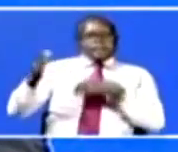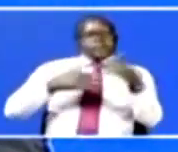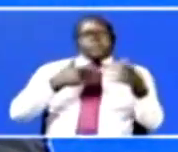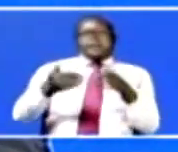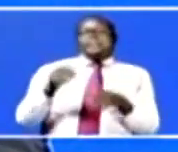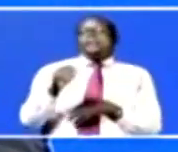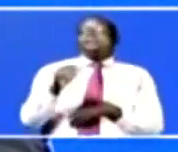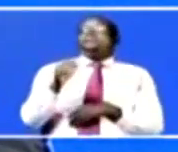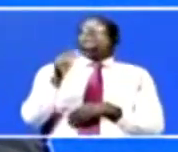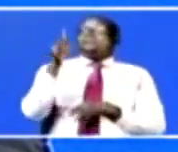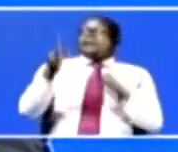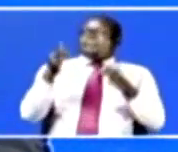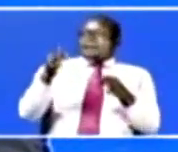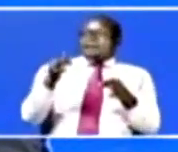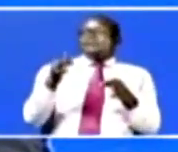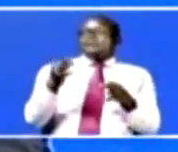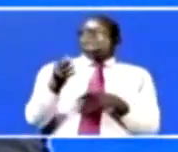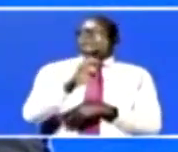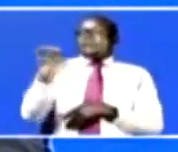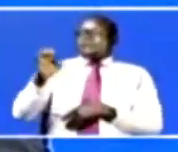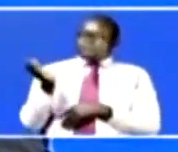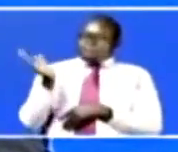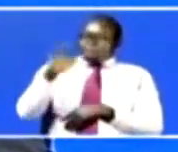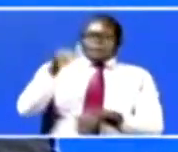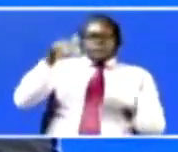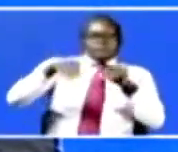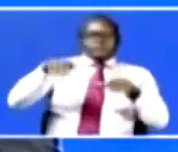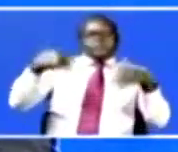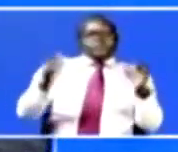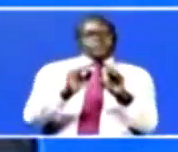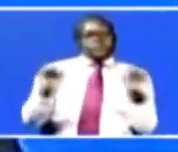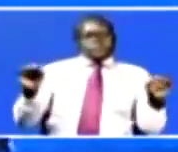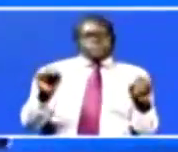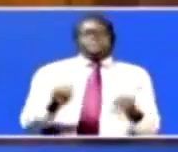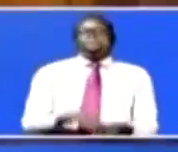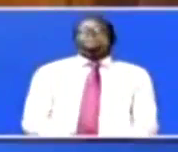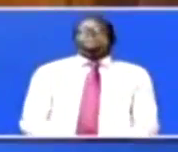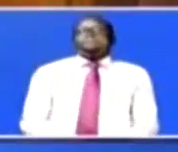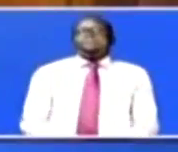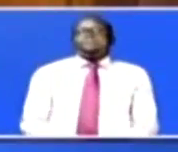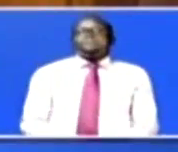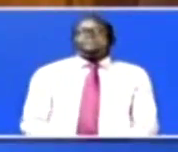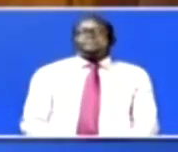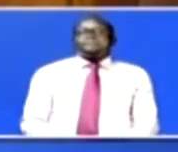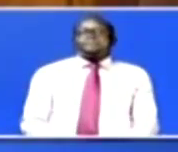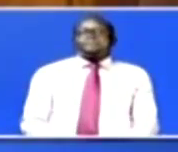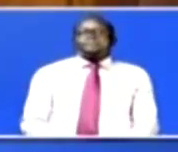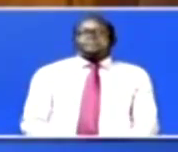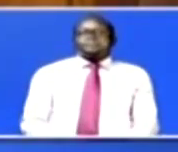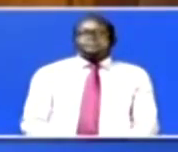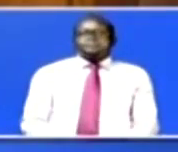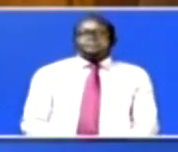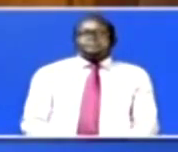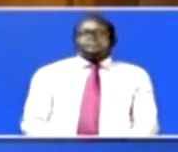wa Embakasi ya mashariki watarejea kwenye debe au la. Jackson Awele for the first respondent.